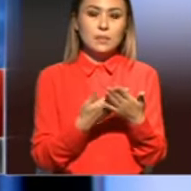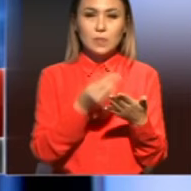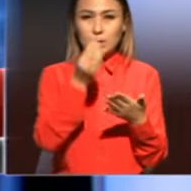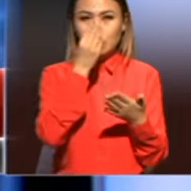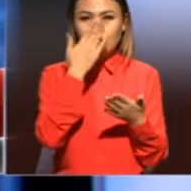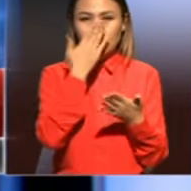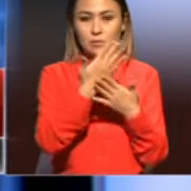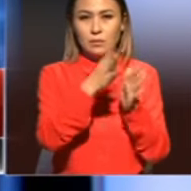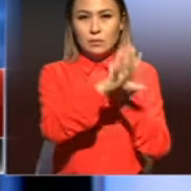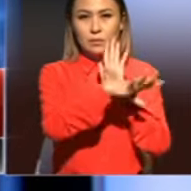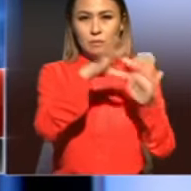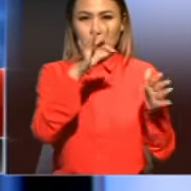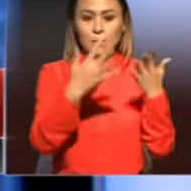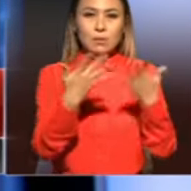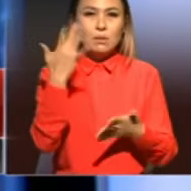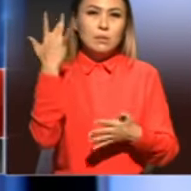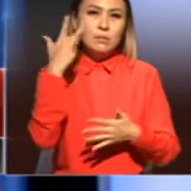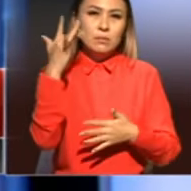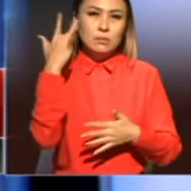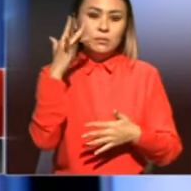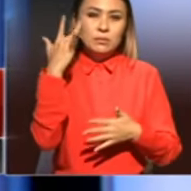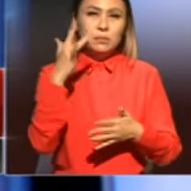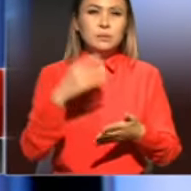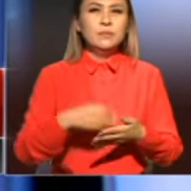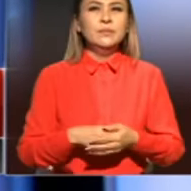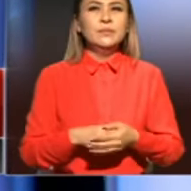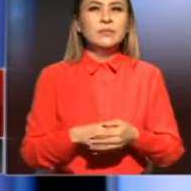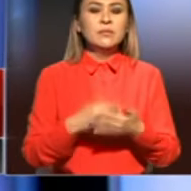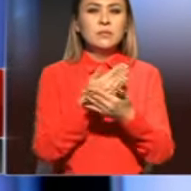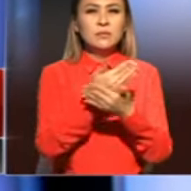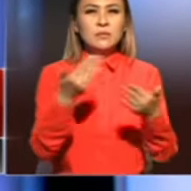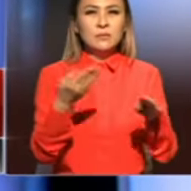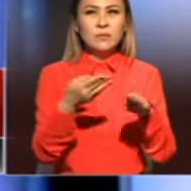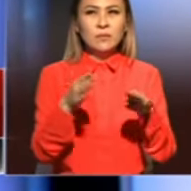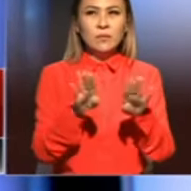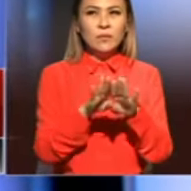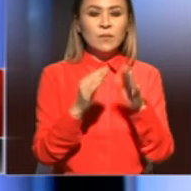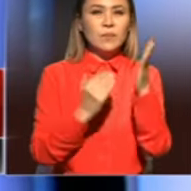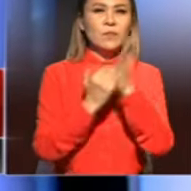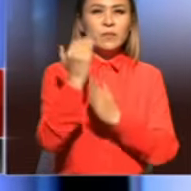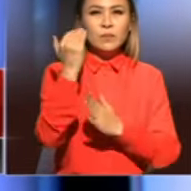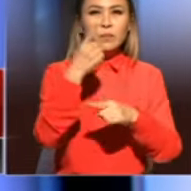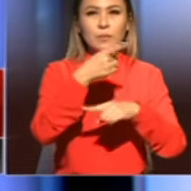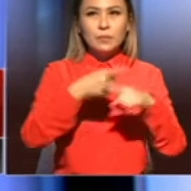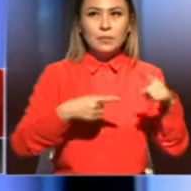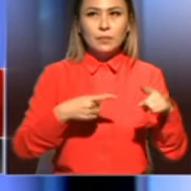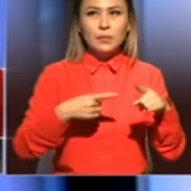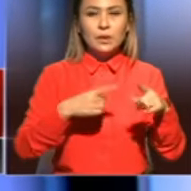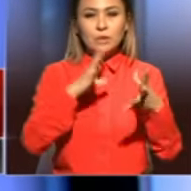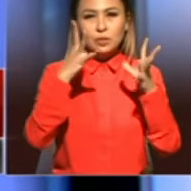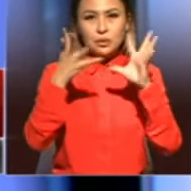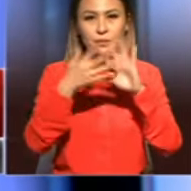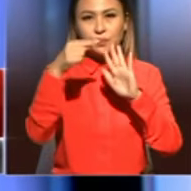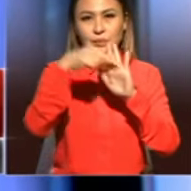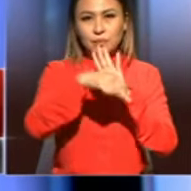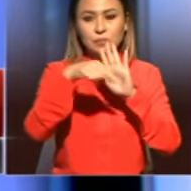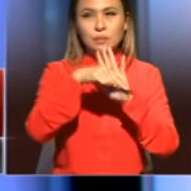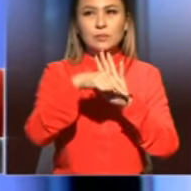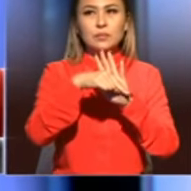Жапонияны алайық, мысалы үшін, немесе Америка құрама штаттарын. Оларда ВВП-ның жартысына жуығы. Жалпы ішкі өнімі. Иә, жалпы ішкі